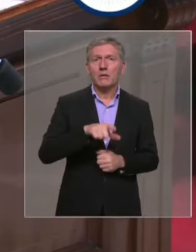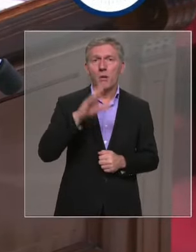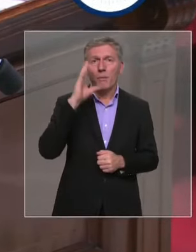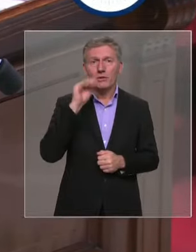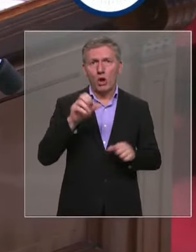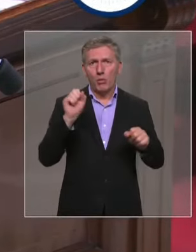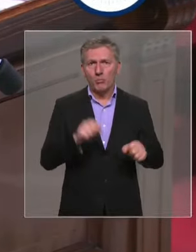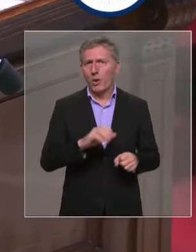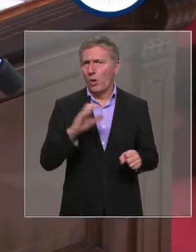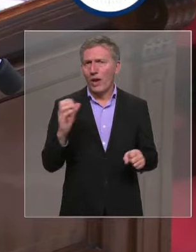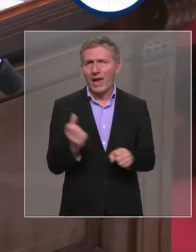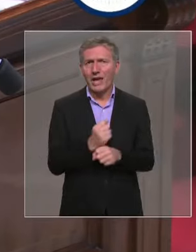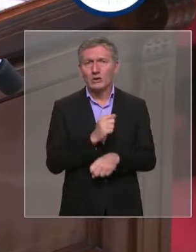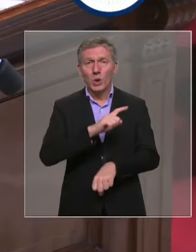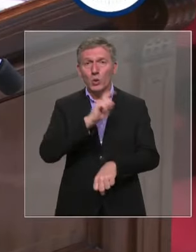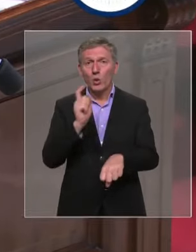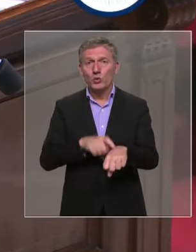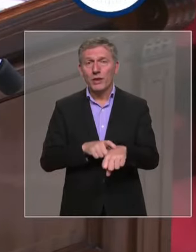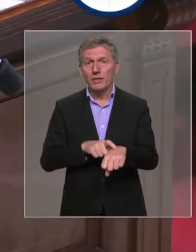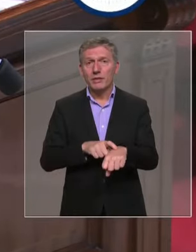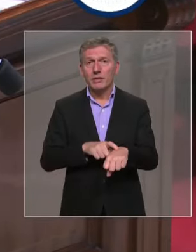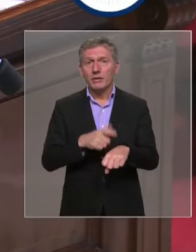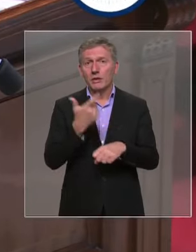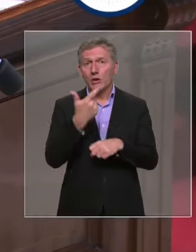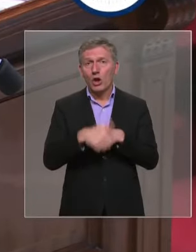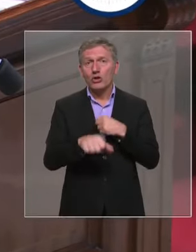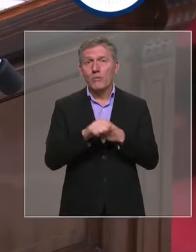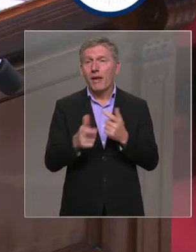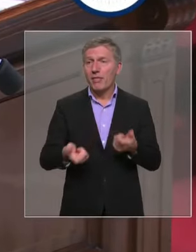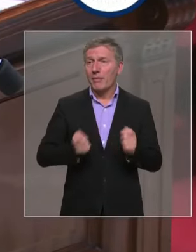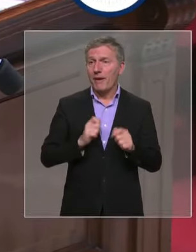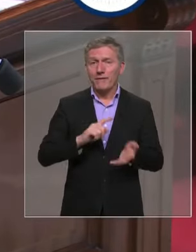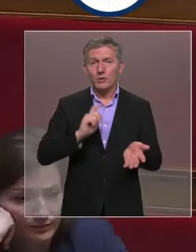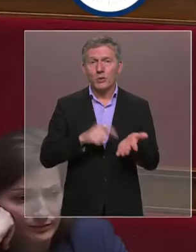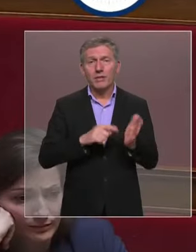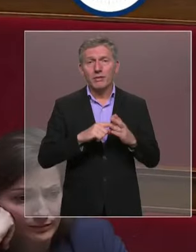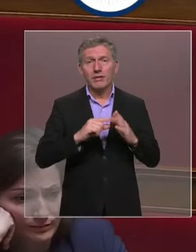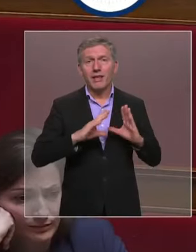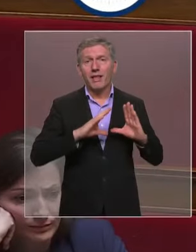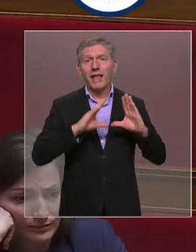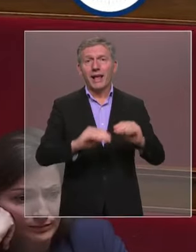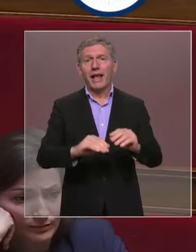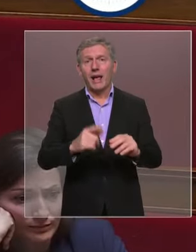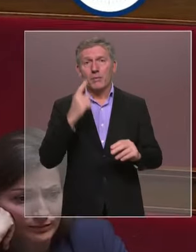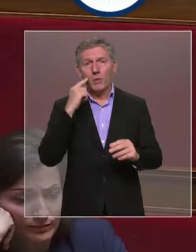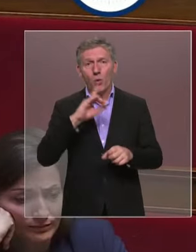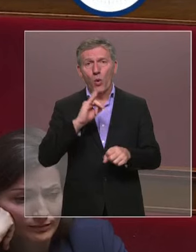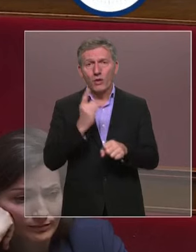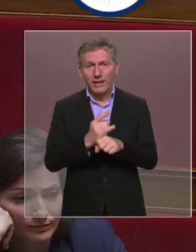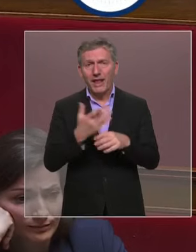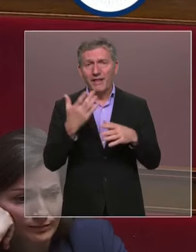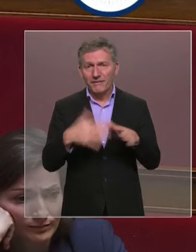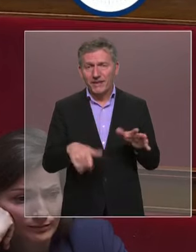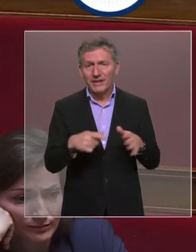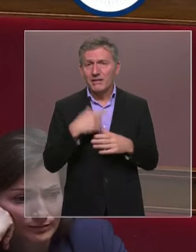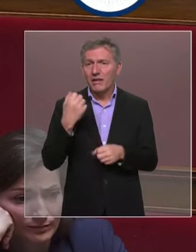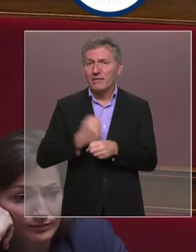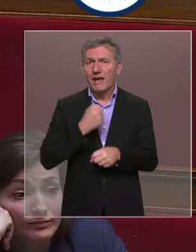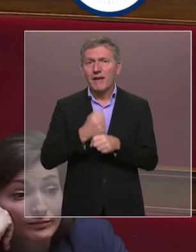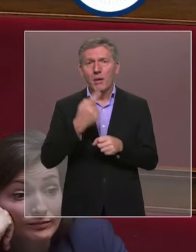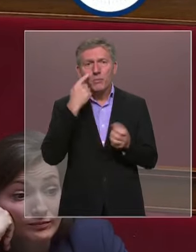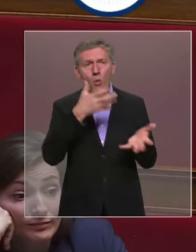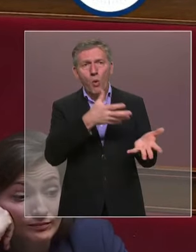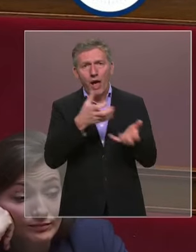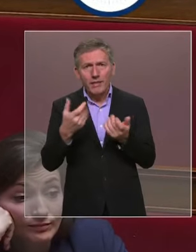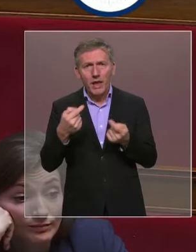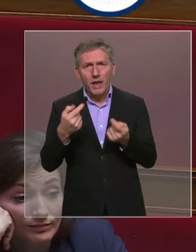la première heure. Deux semaines après ma nomination, le décret pour les hôtels est sorti. La revalorisation et le travail sur l'attractivité